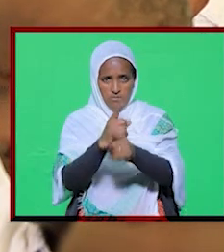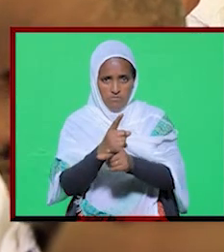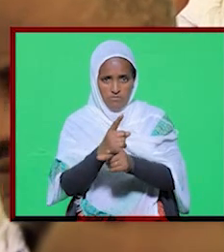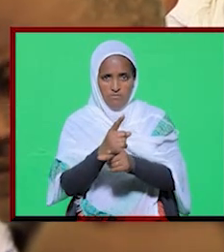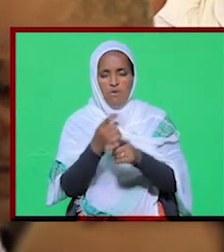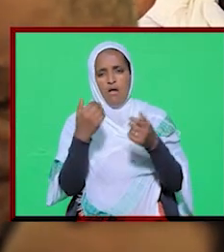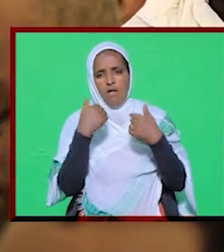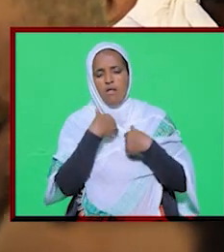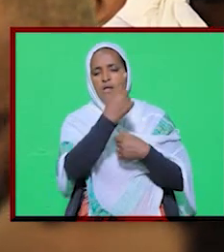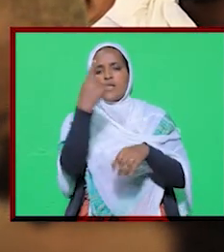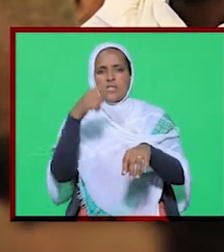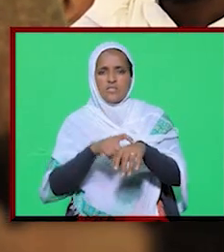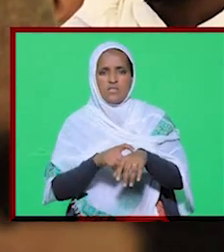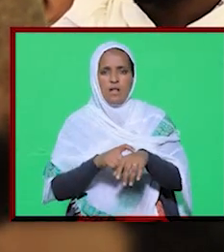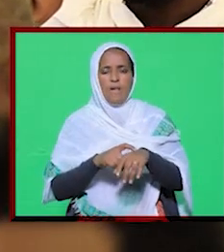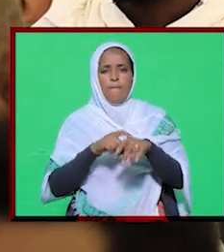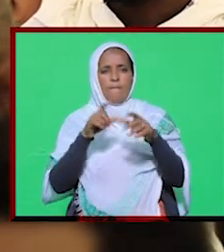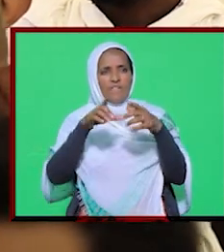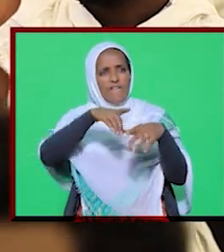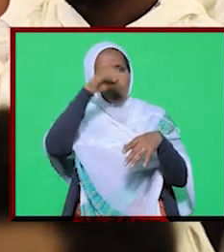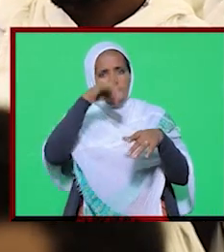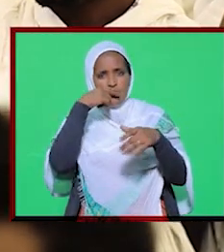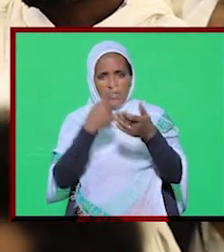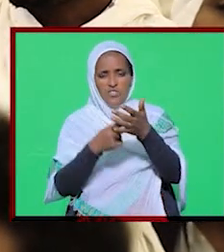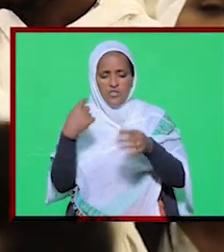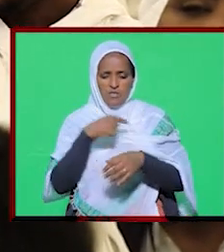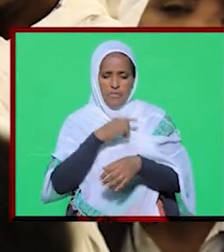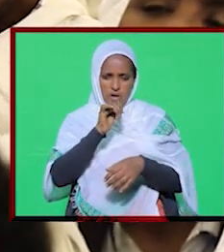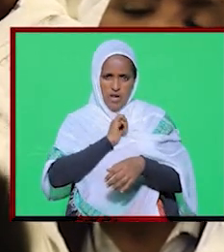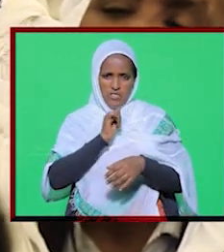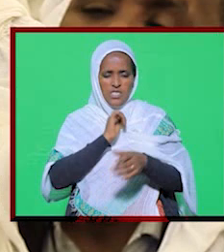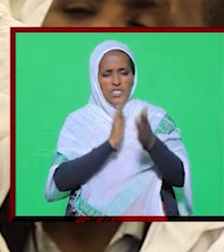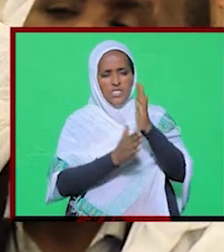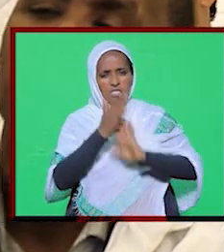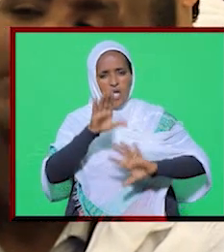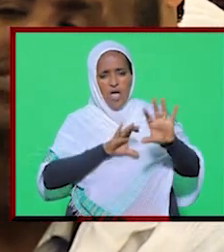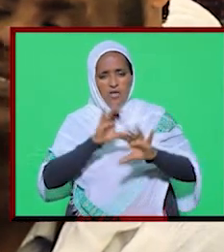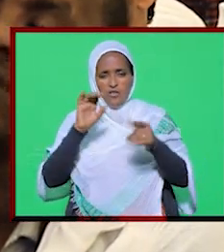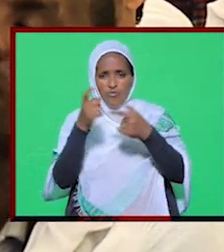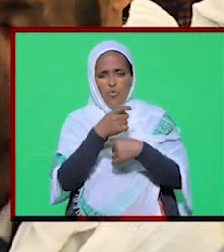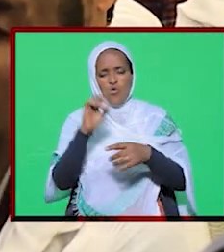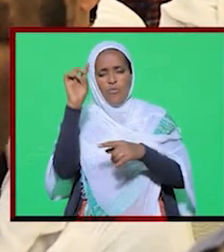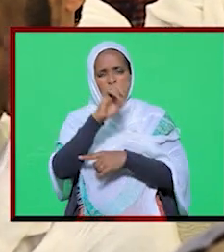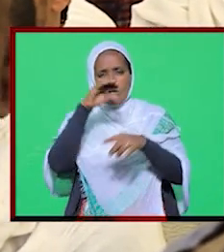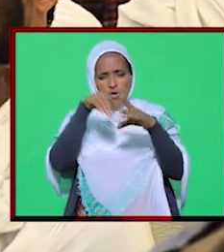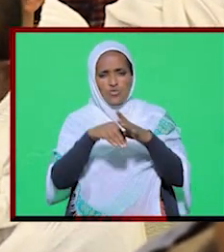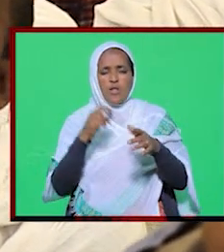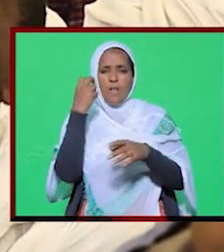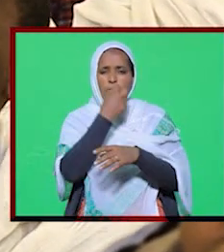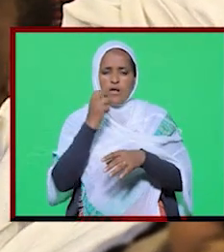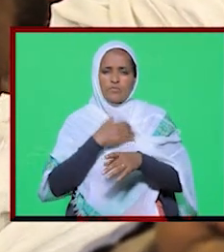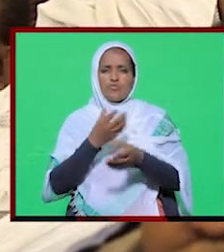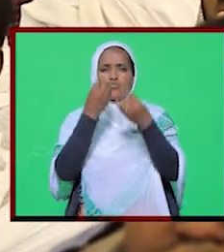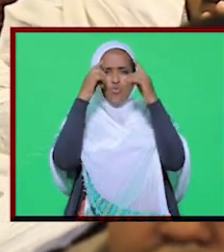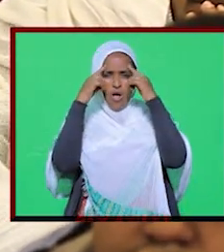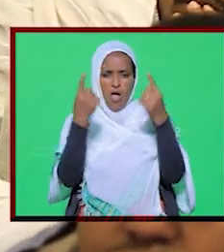እናማለን አንዳንድ ጊዜ እንደው አጋነን ካትበሉ እንጂ እያልንም ለራሳችን ይቅርታ እያደረግንም ይሆን። በቀን ውስጥ በአንደበታችን